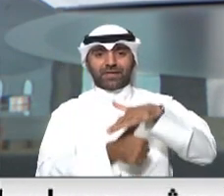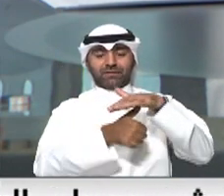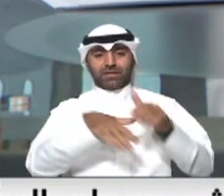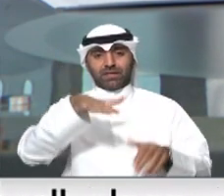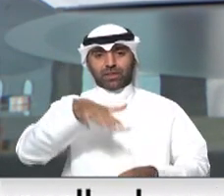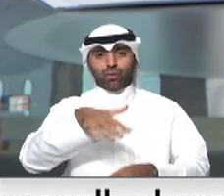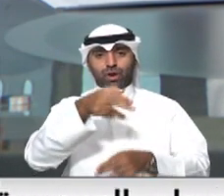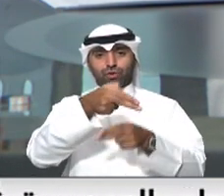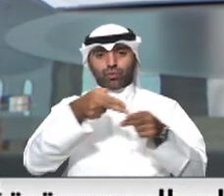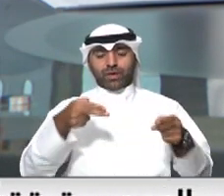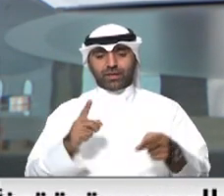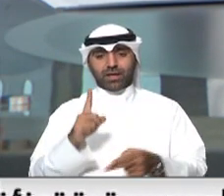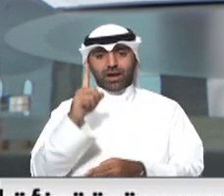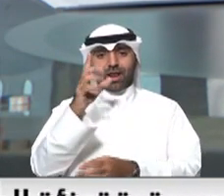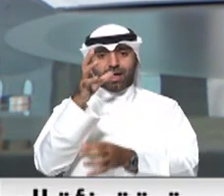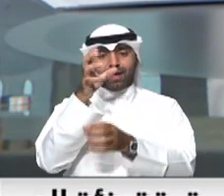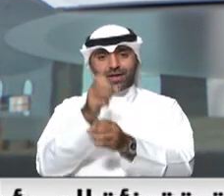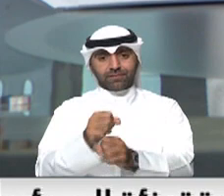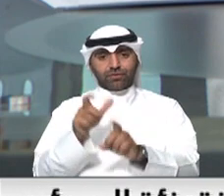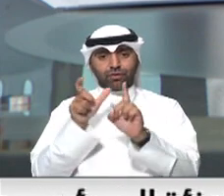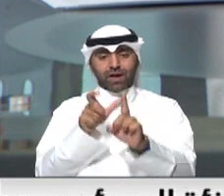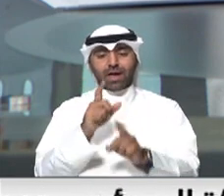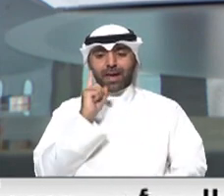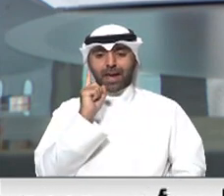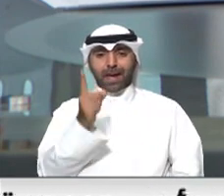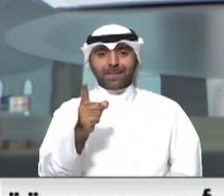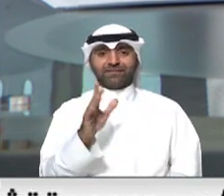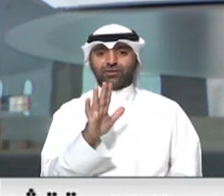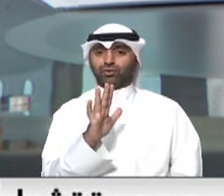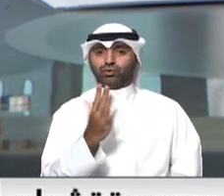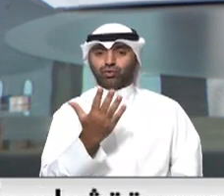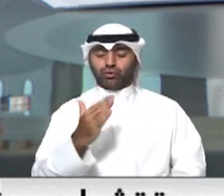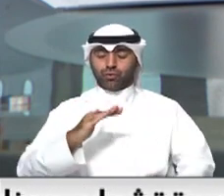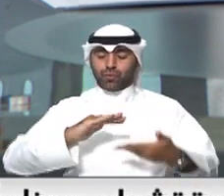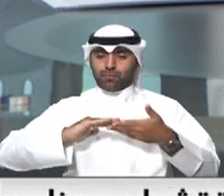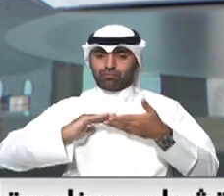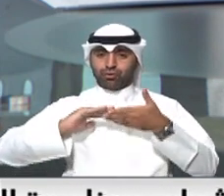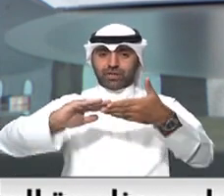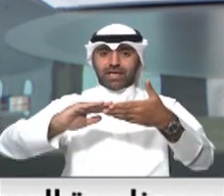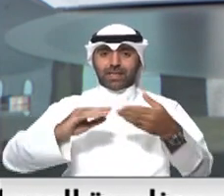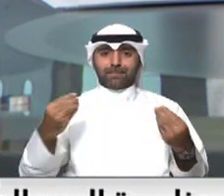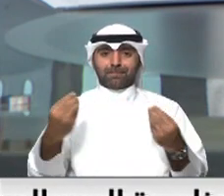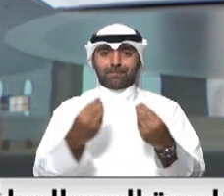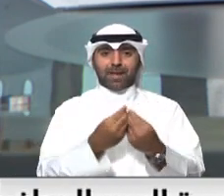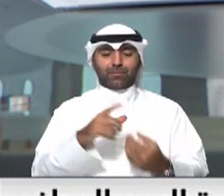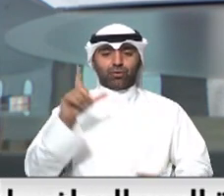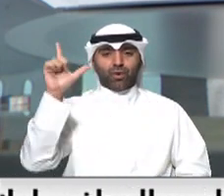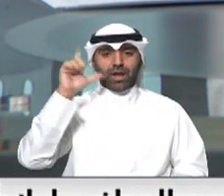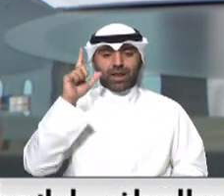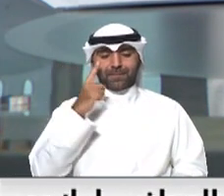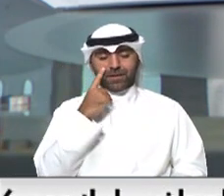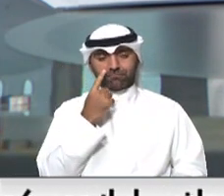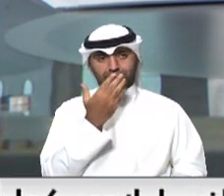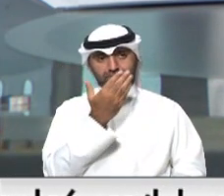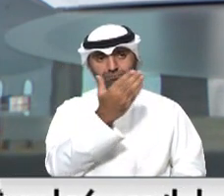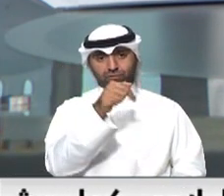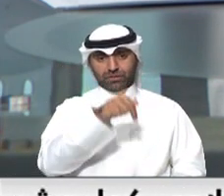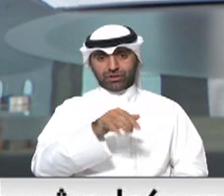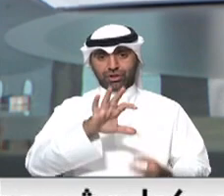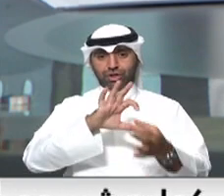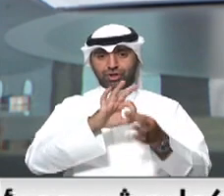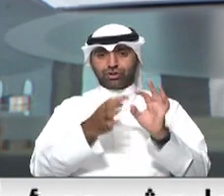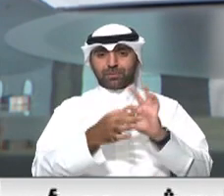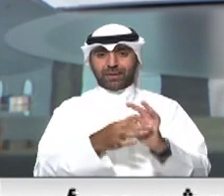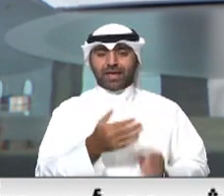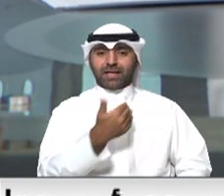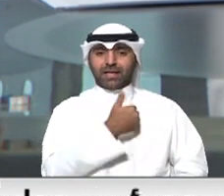الشيخ سالم عبد الله الجابر الصباح وبقية الوزارات والجمعيات والمؤسسات الخيرية والإنسانية إثر الإعصار